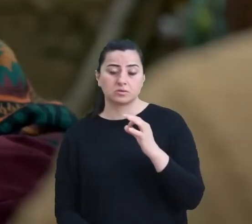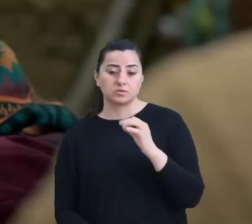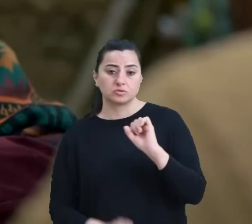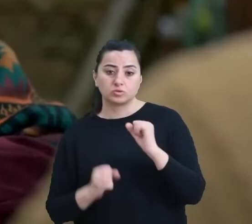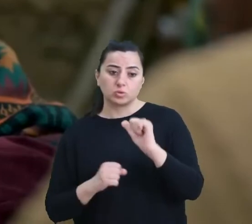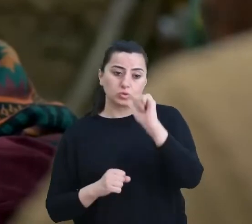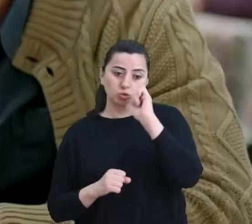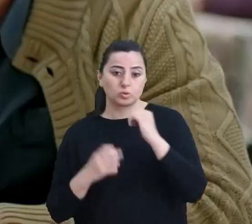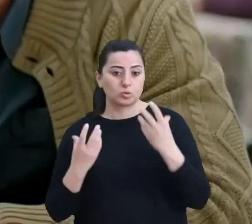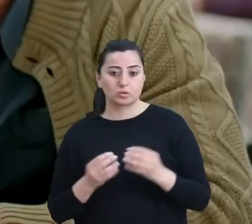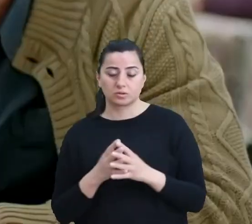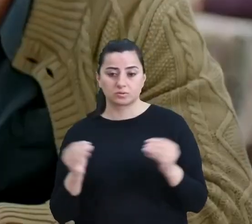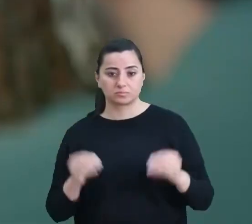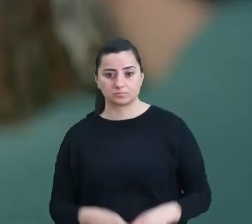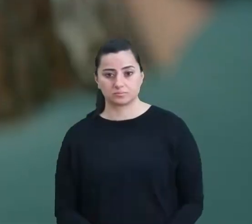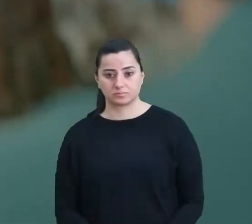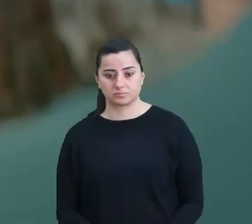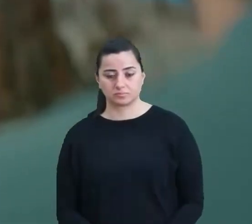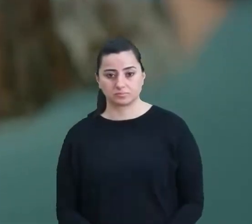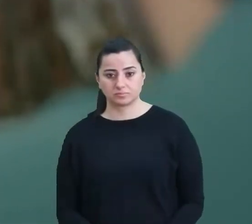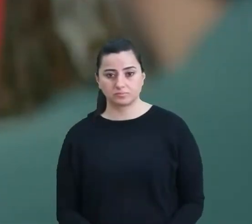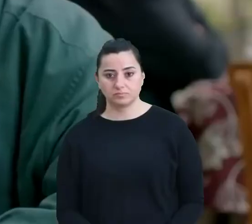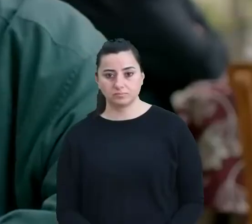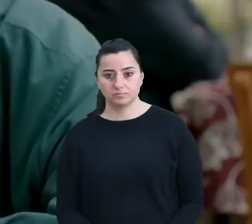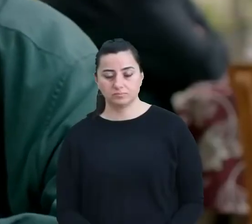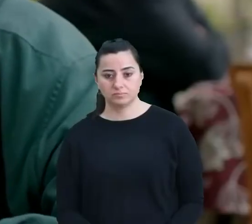bardak soğuk su içeriz. Bak ben size iyi verem ha.